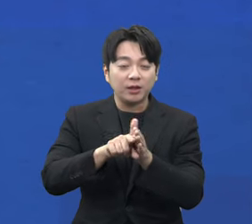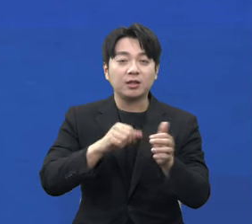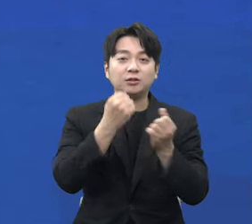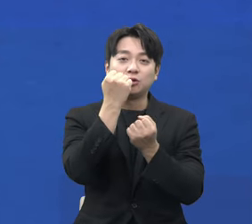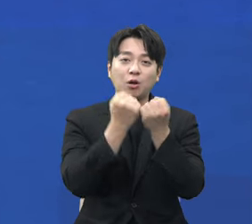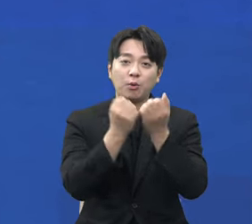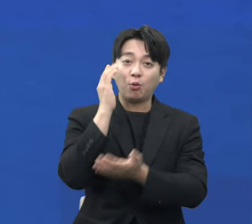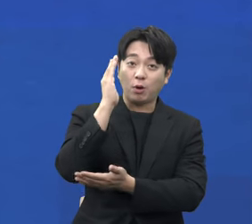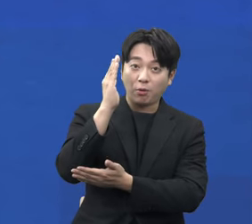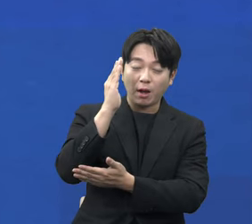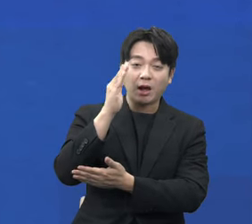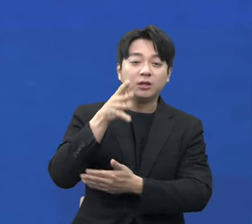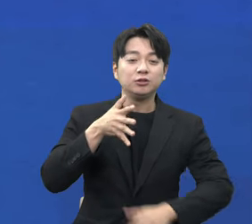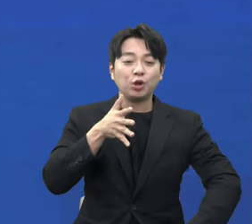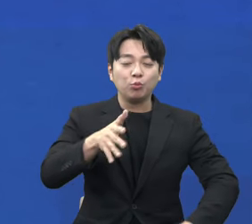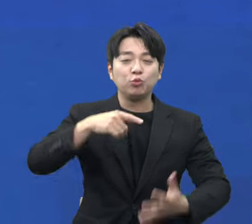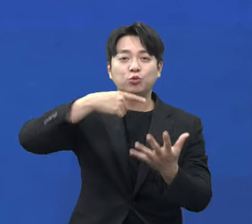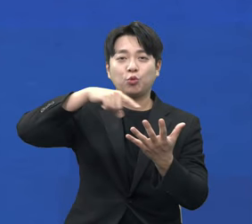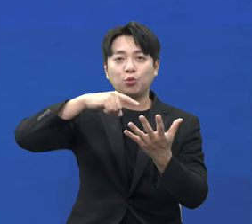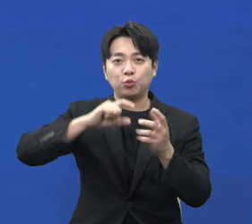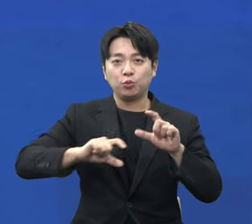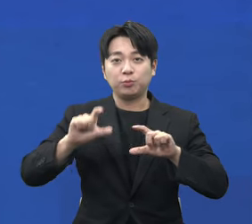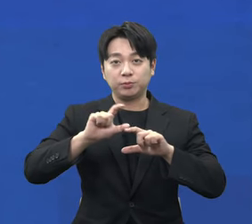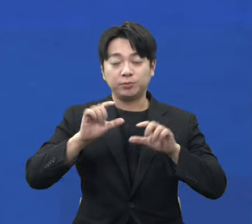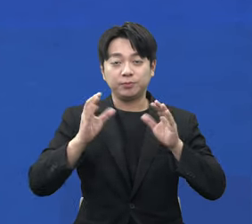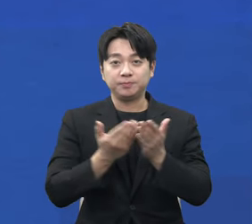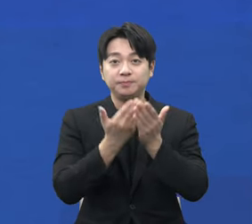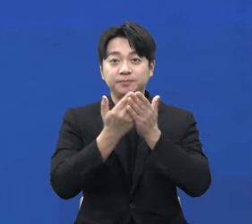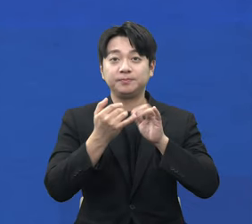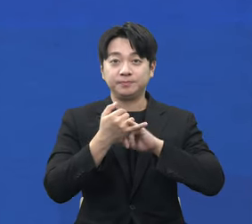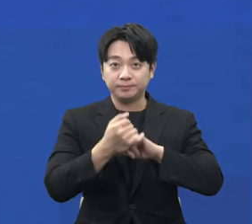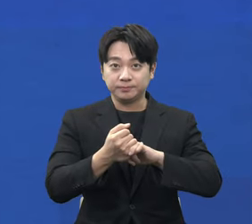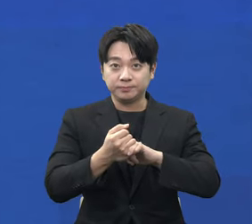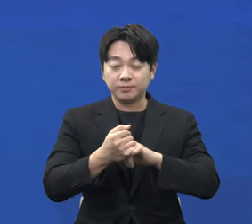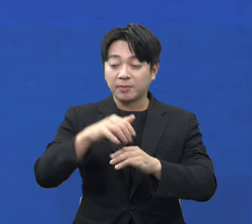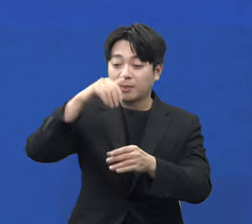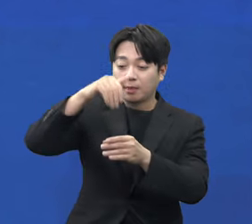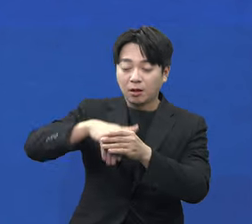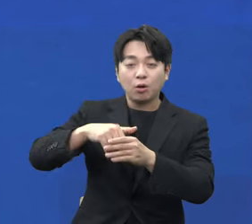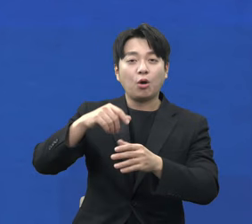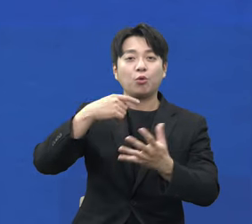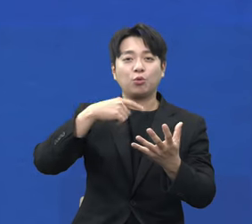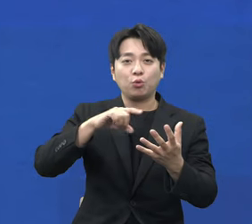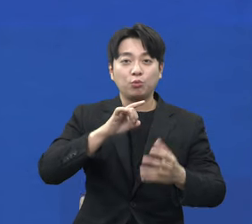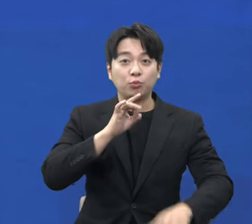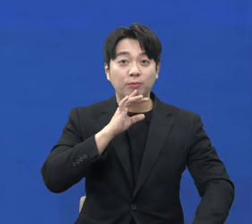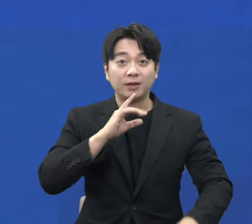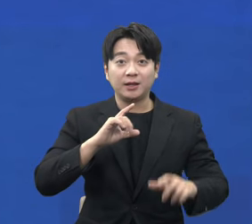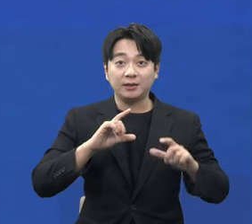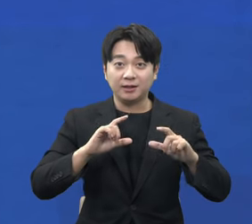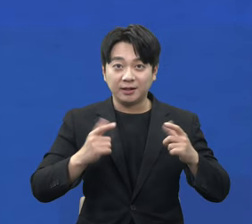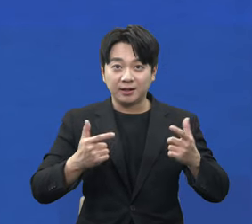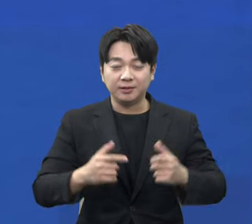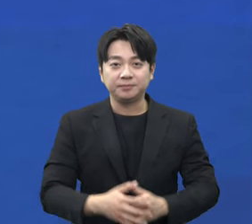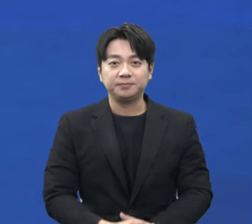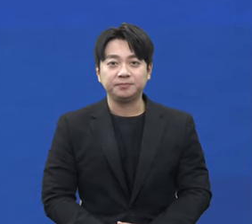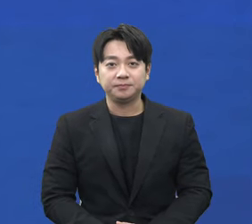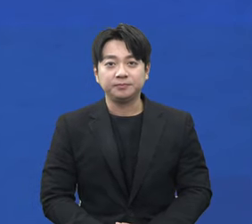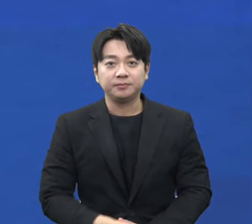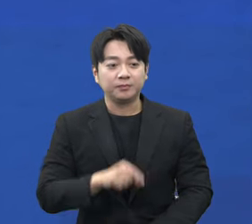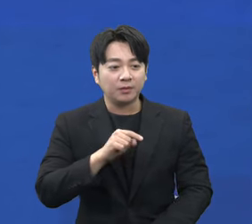실시하겠습니다. 선거 기초 실무 교육과 더불어 멘토멘티 형식의 조례 제정 참여 프로그램을